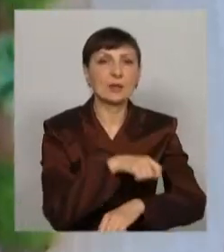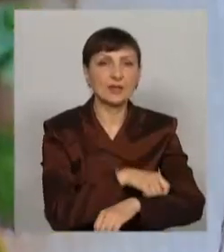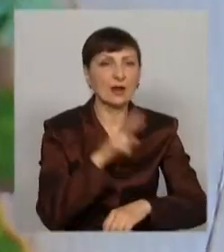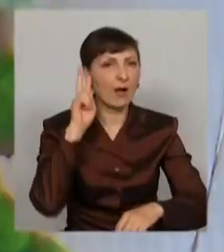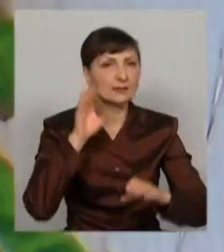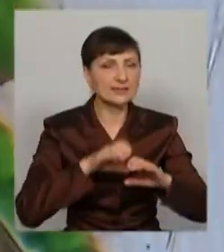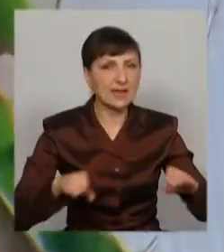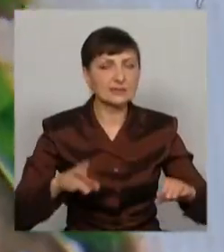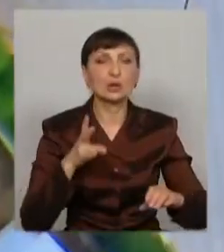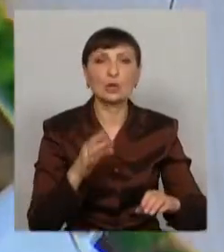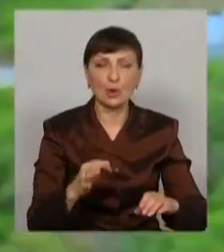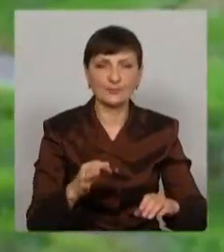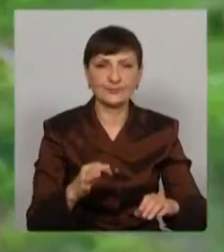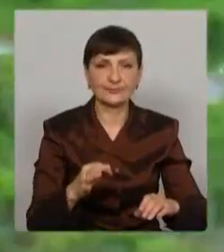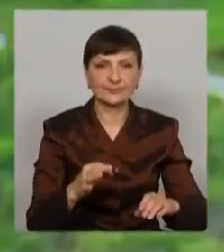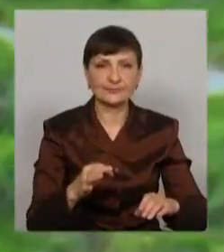сетей. Однако